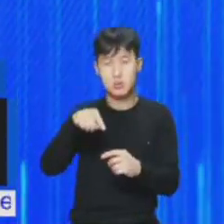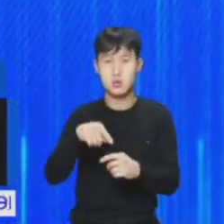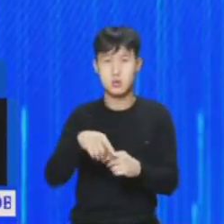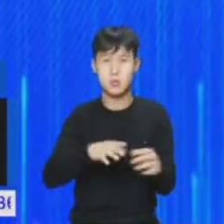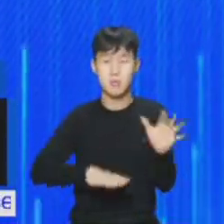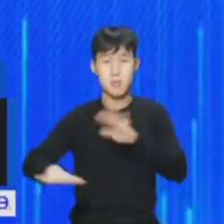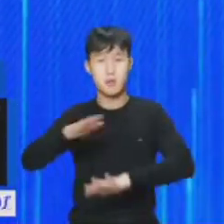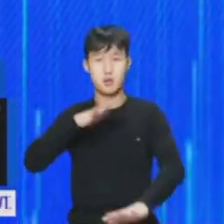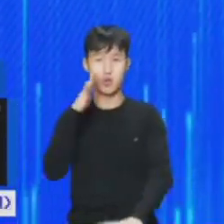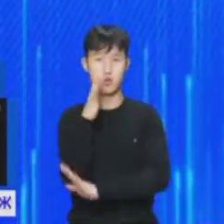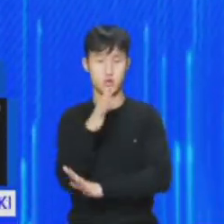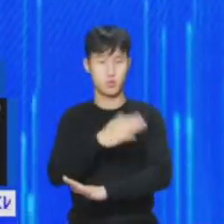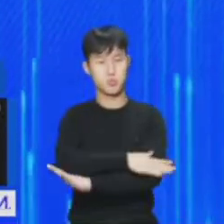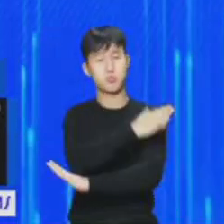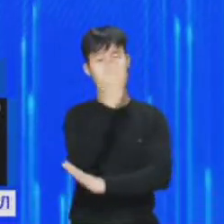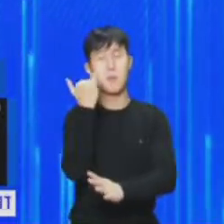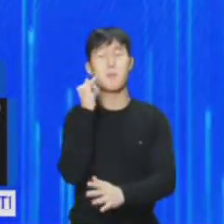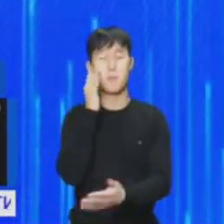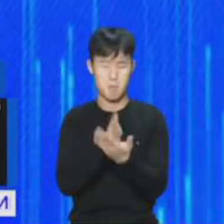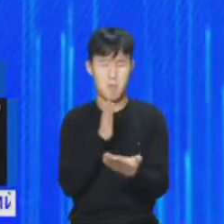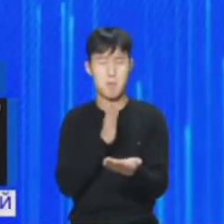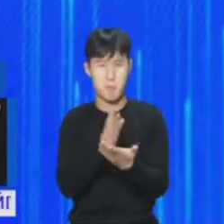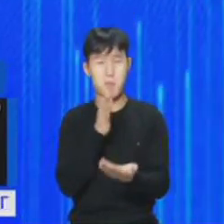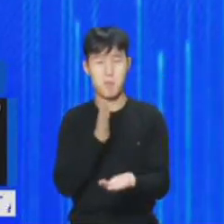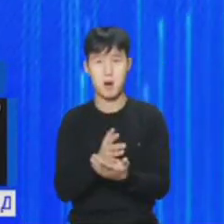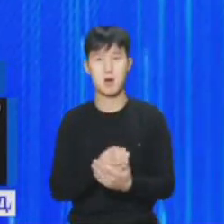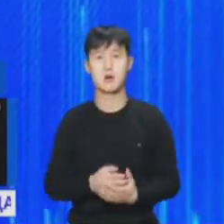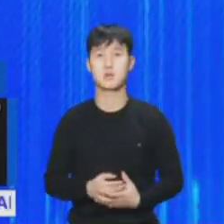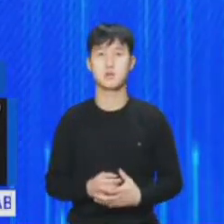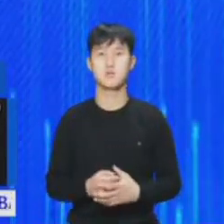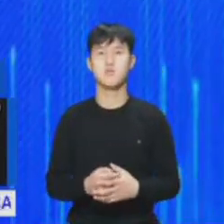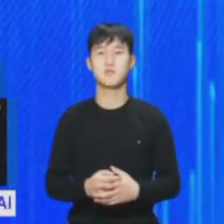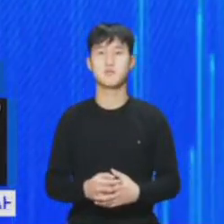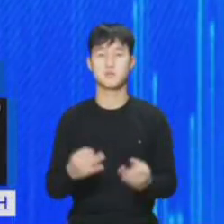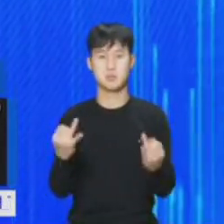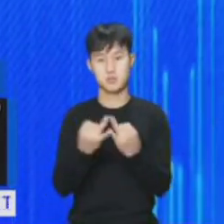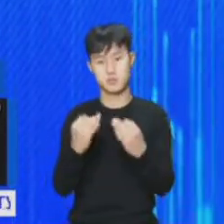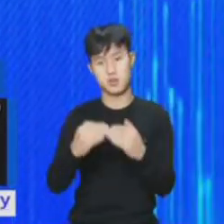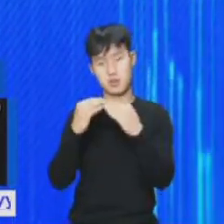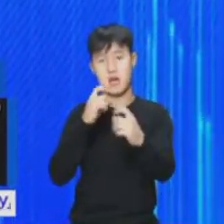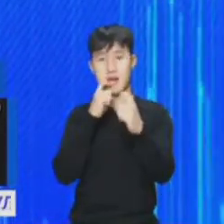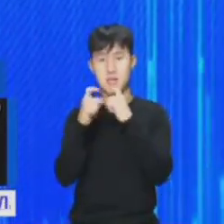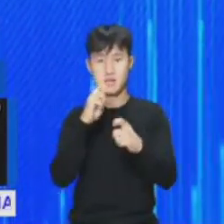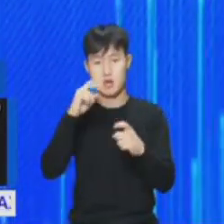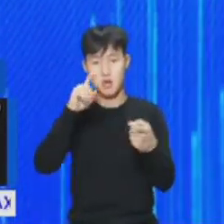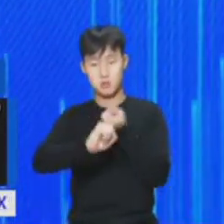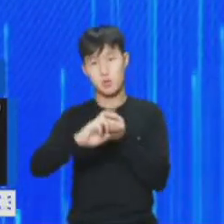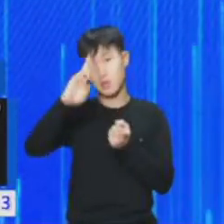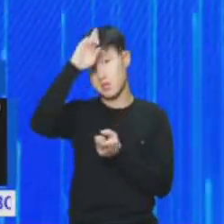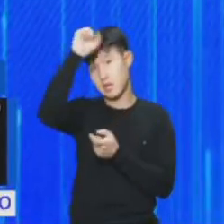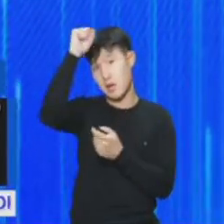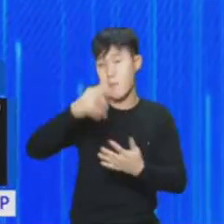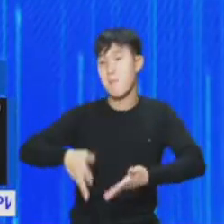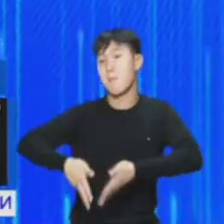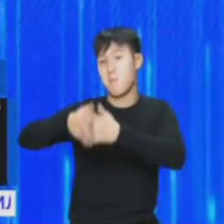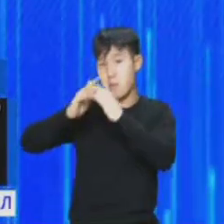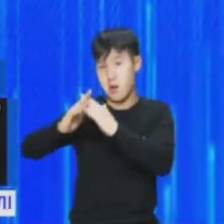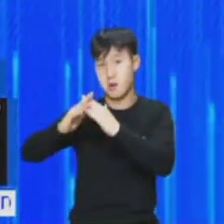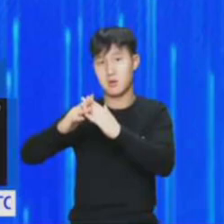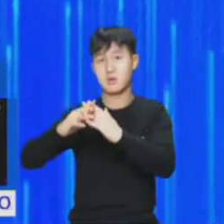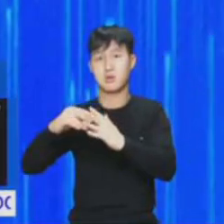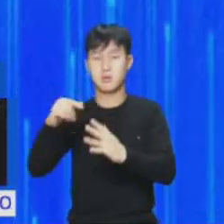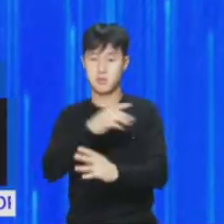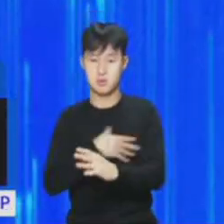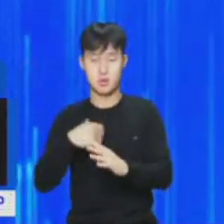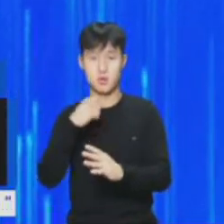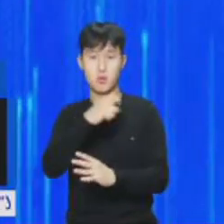байдал өнөөдрийг хүртэл байсаар л байгаа. Тийм ч учраас цахим хөгжил харилцаа холбооны яам байгуулагдаж За миний